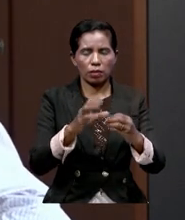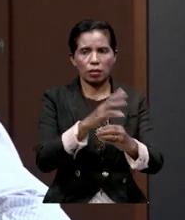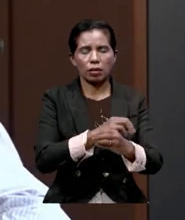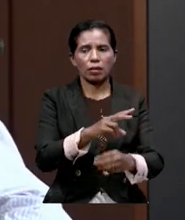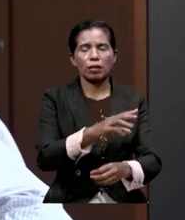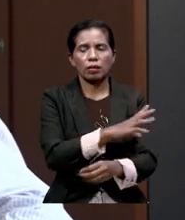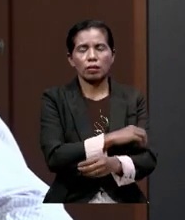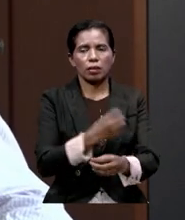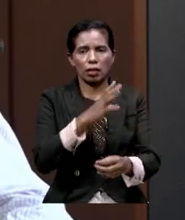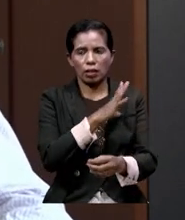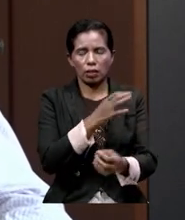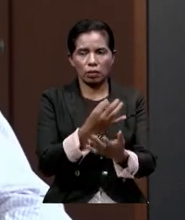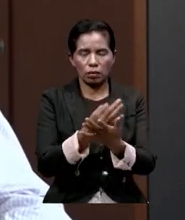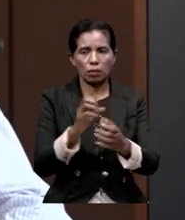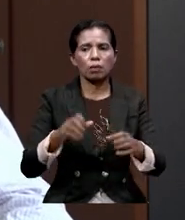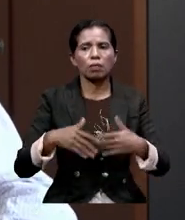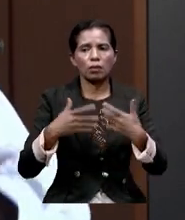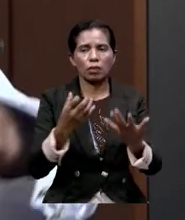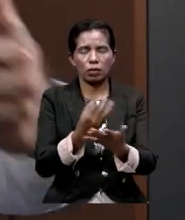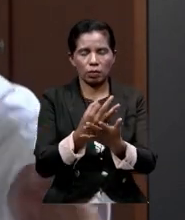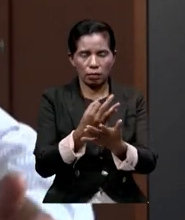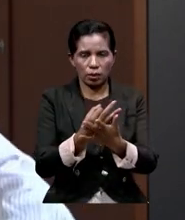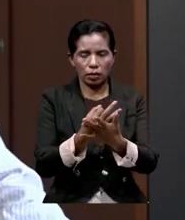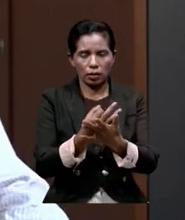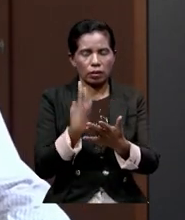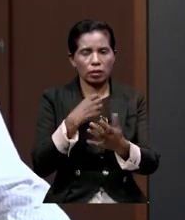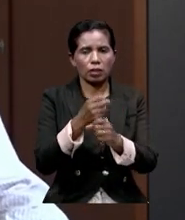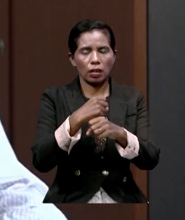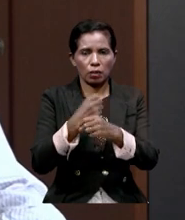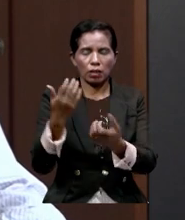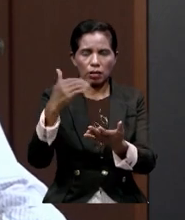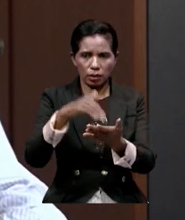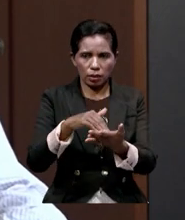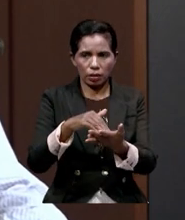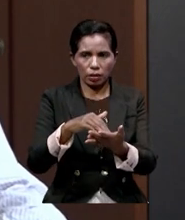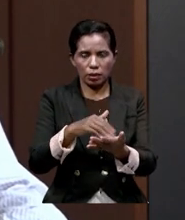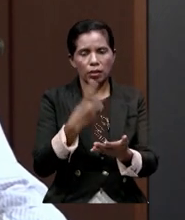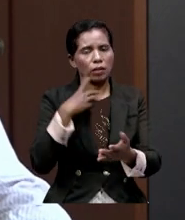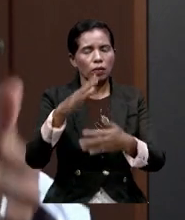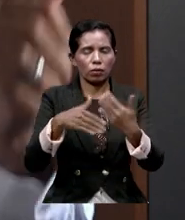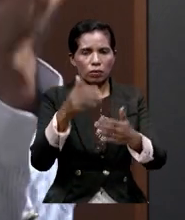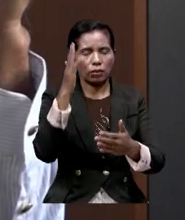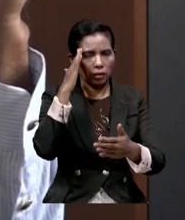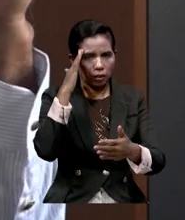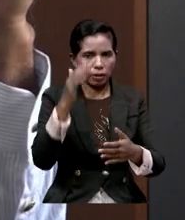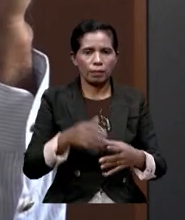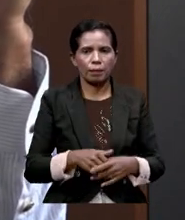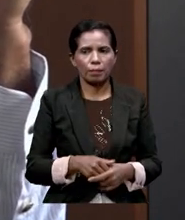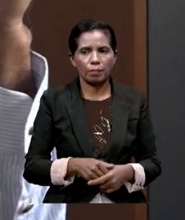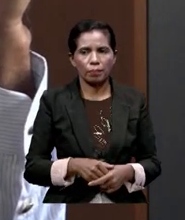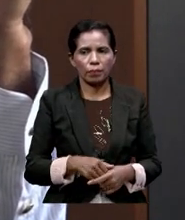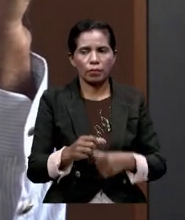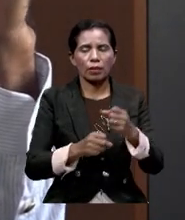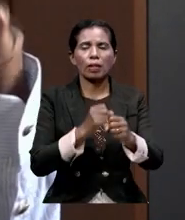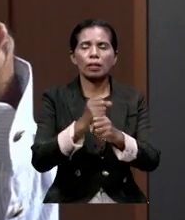e hil na orsamento para wen sama orsamento sai itas e hal tan dalira tambah itu taten e ha tinang